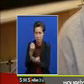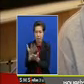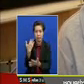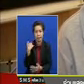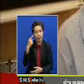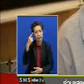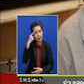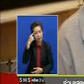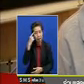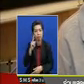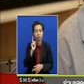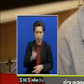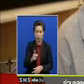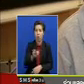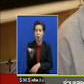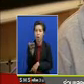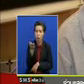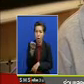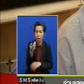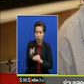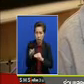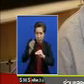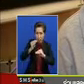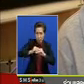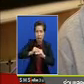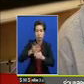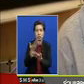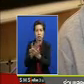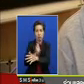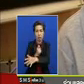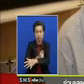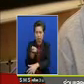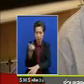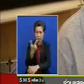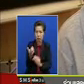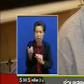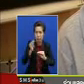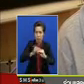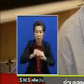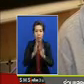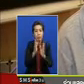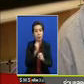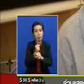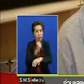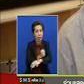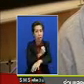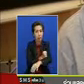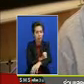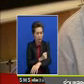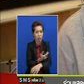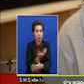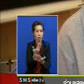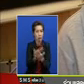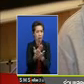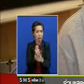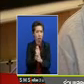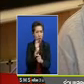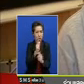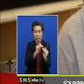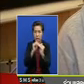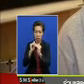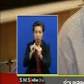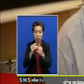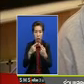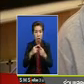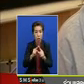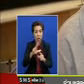ก็ถึงเวลาแล้วที่ควรจะต้องมีการปรับค่าจ้างให้กับพี่น้องผู้ใช้แรงงานเท่ากันทั้งหมดทั่วประเทศแต่ว่า